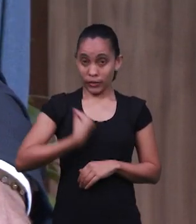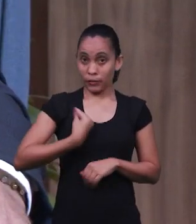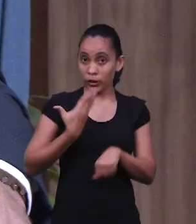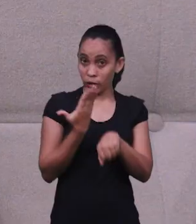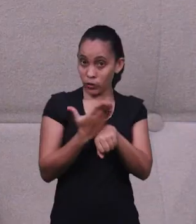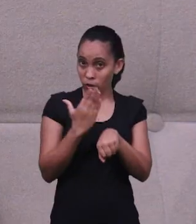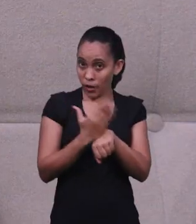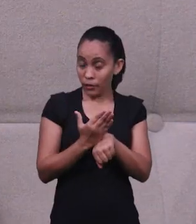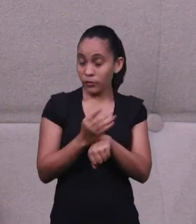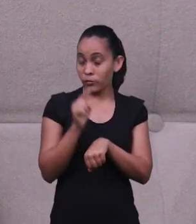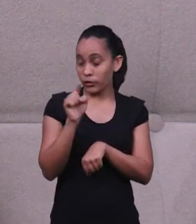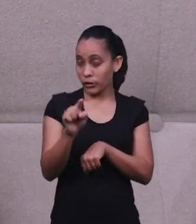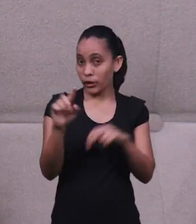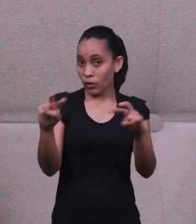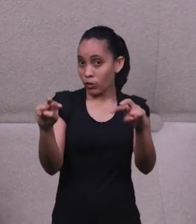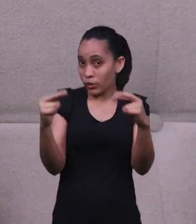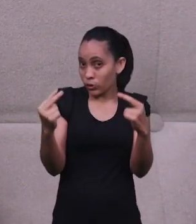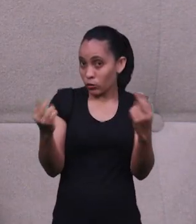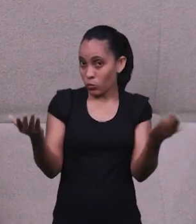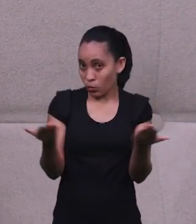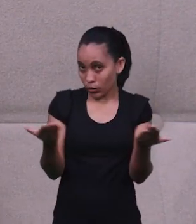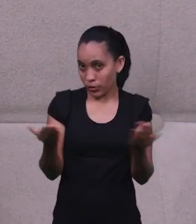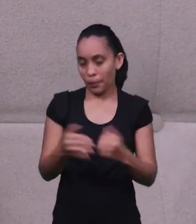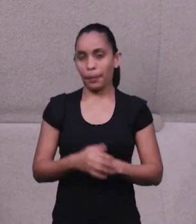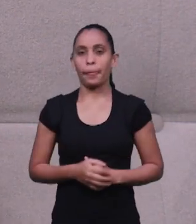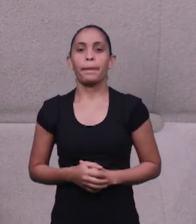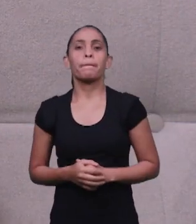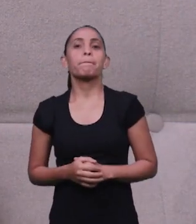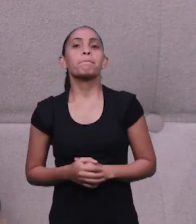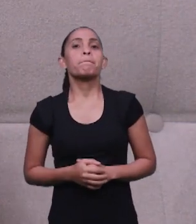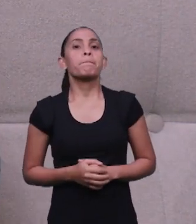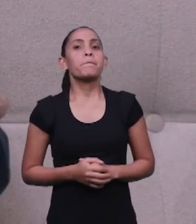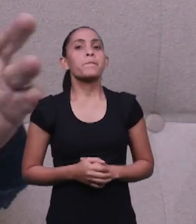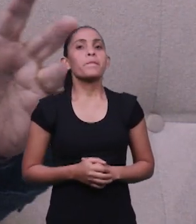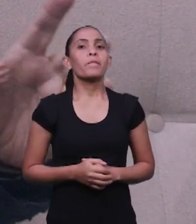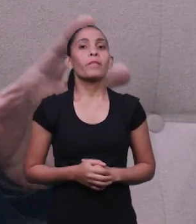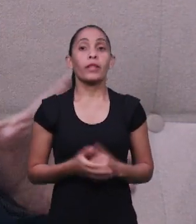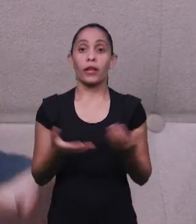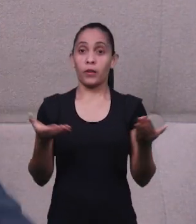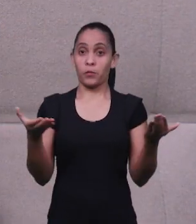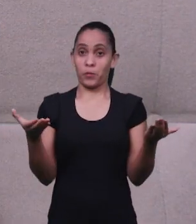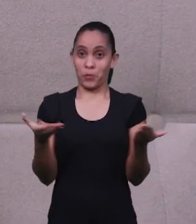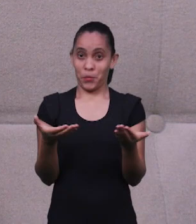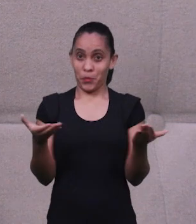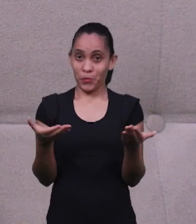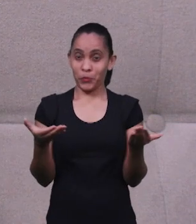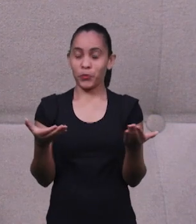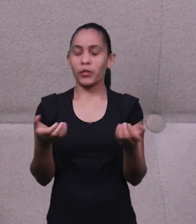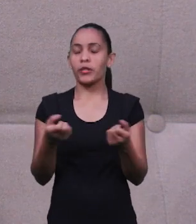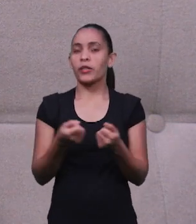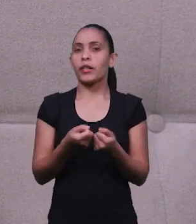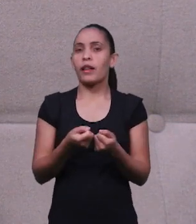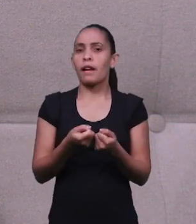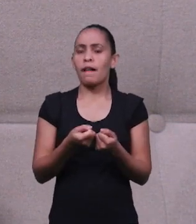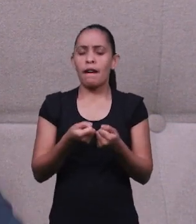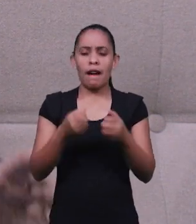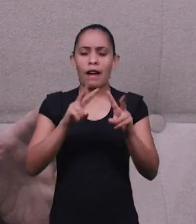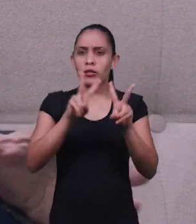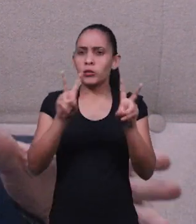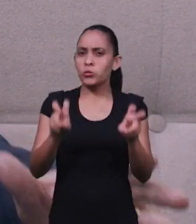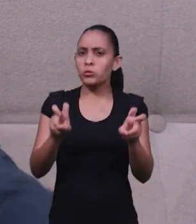dire ici dans la vie de celui qui nous regarde. Mais bien aimé, on a parlé ici des choses